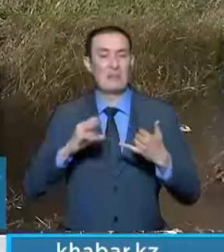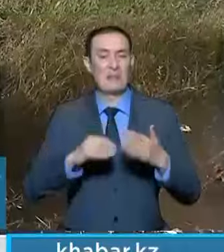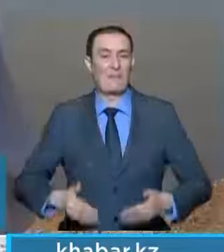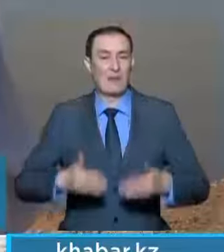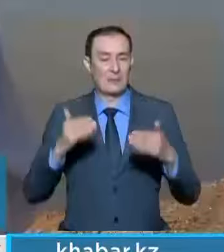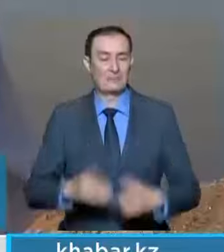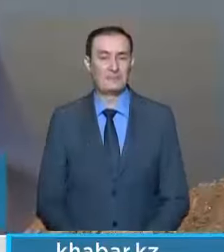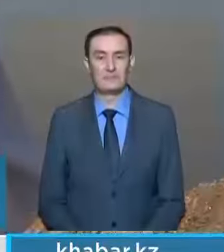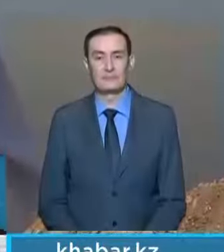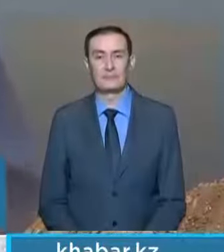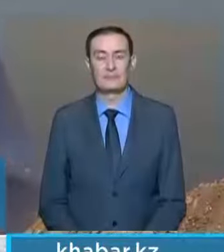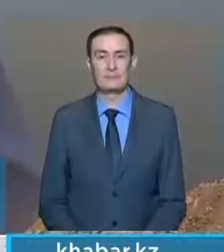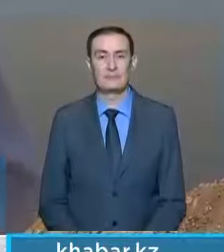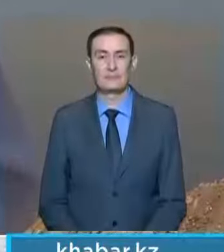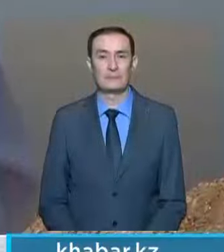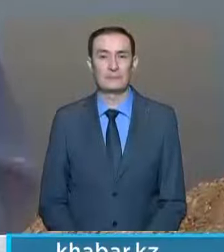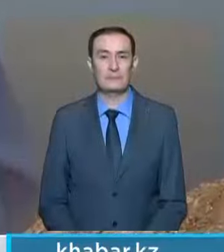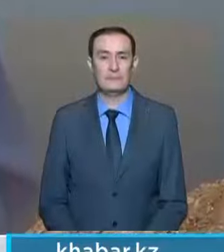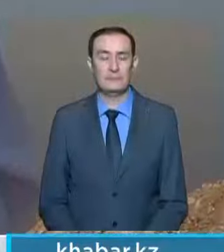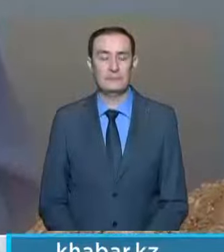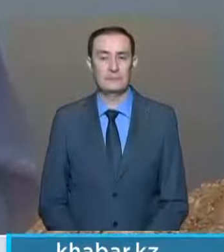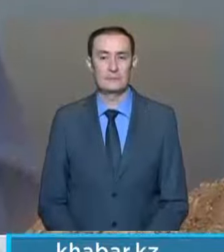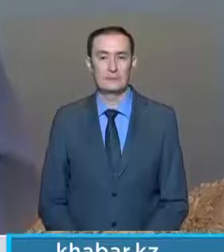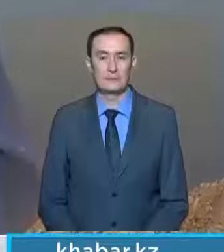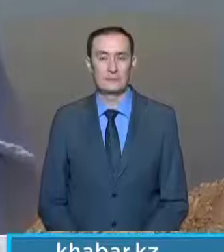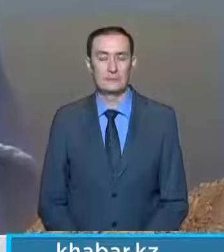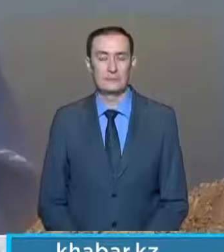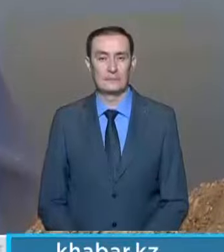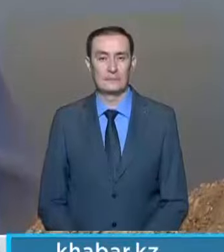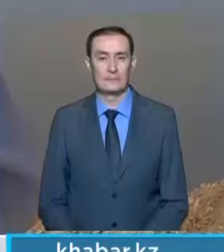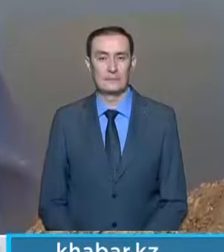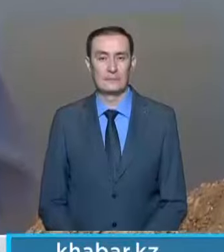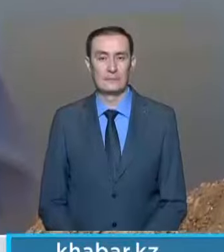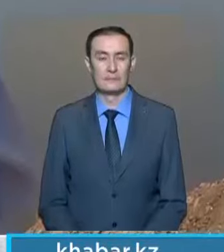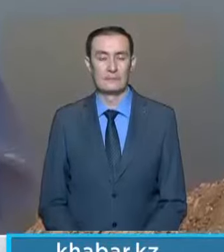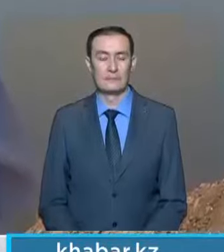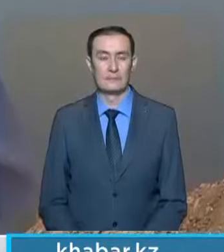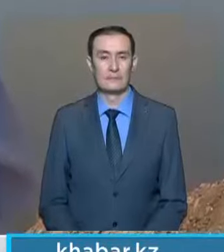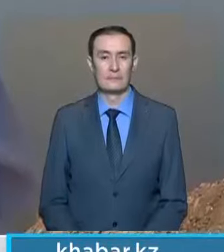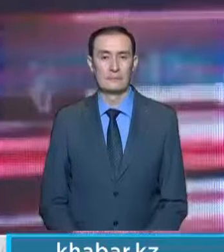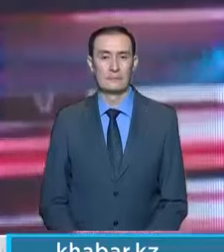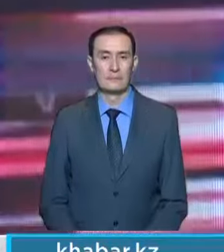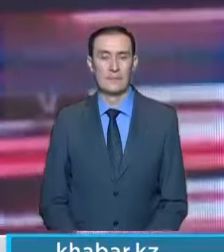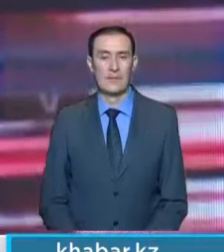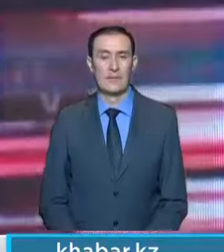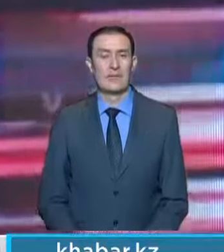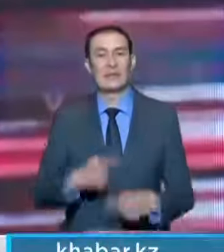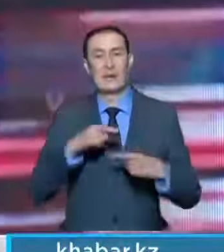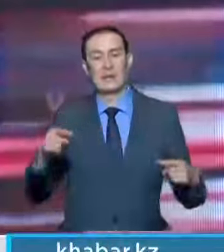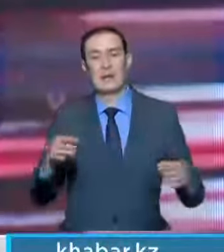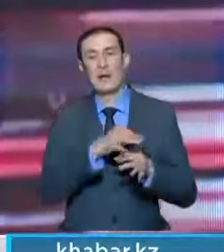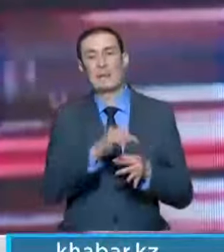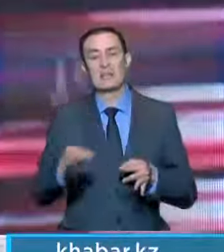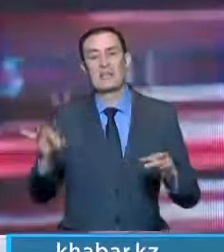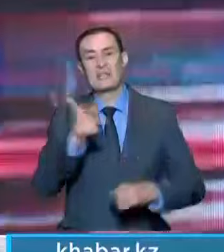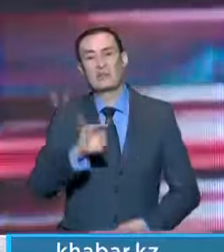валы. Альбина Кумаргалиева, Ербол Мендыгалиев, Эльдара Юпов, Хабар, Уральск. Из разных регионов